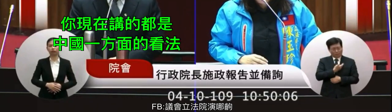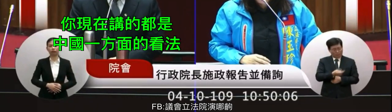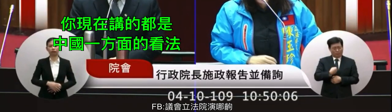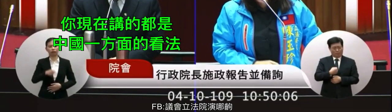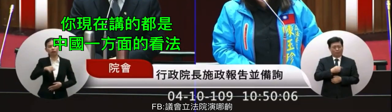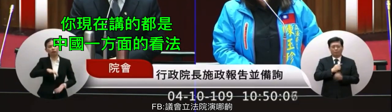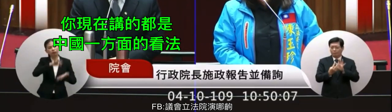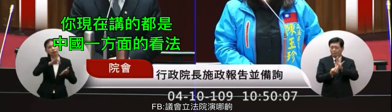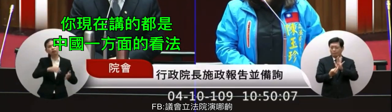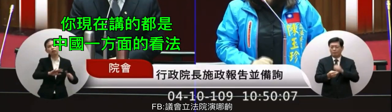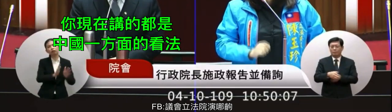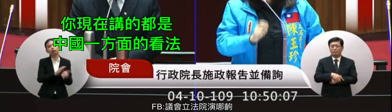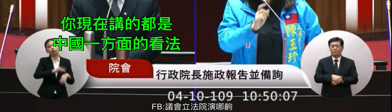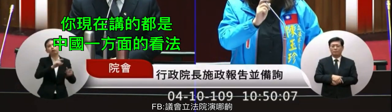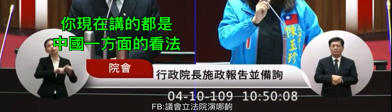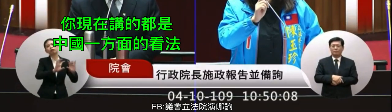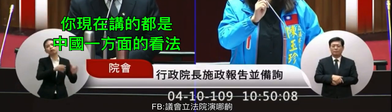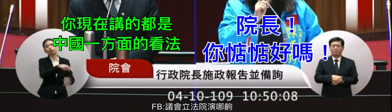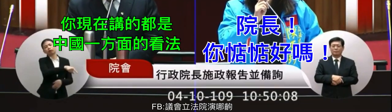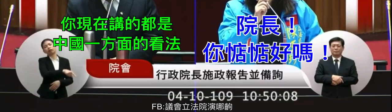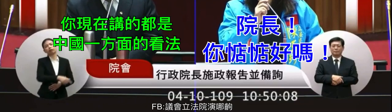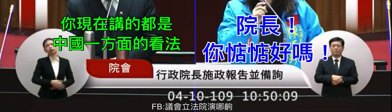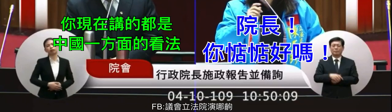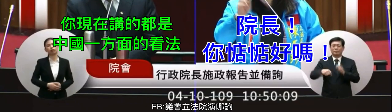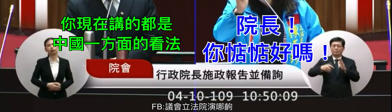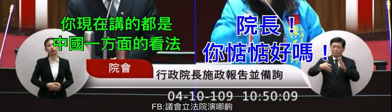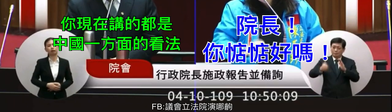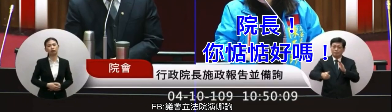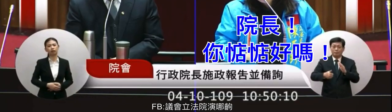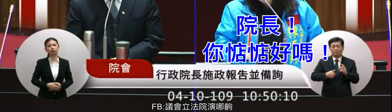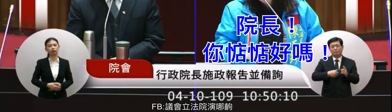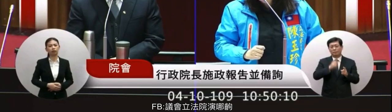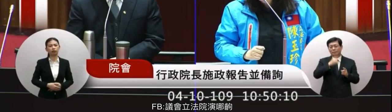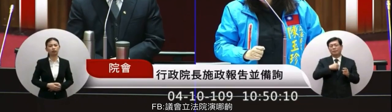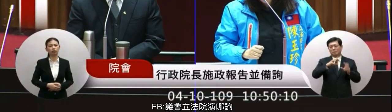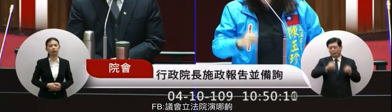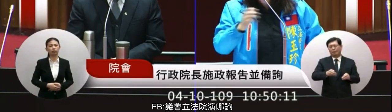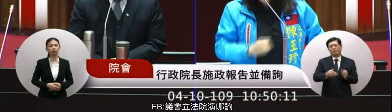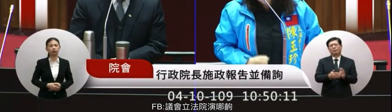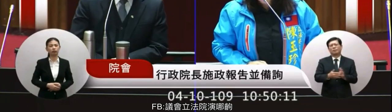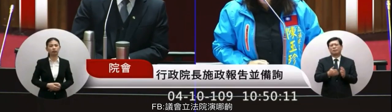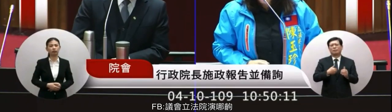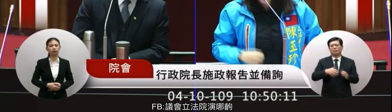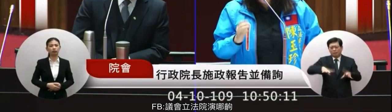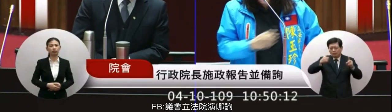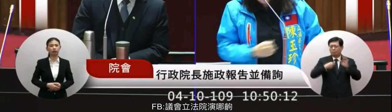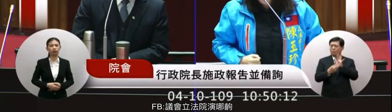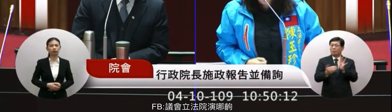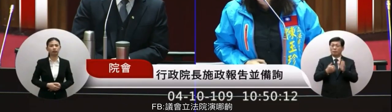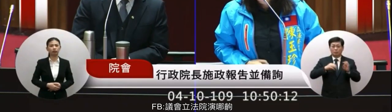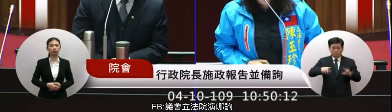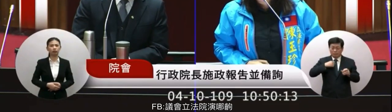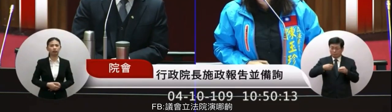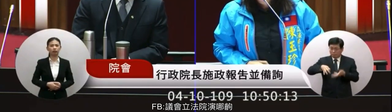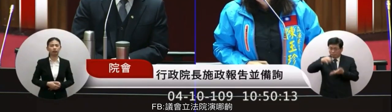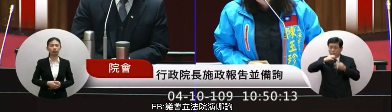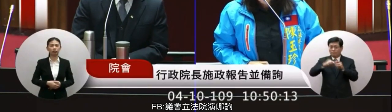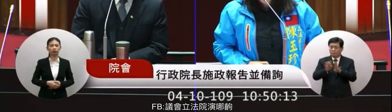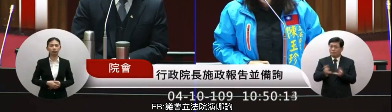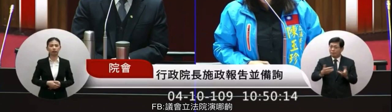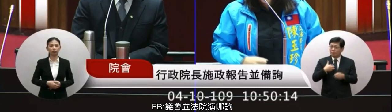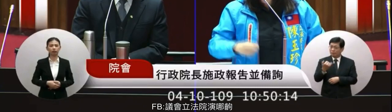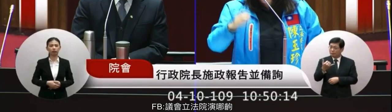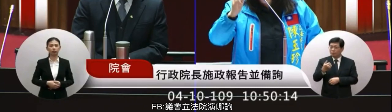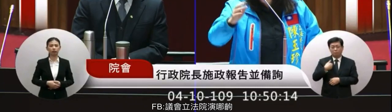讲。 讲的都是中国一方面的。 县长，你点点好不好？你先和我讲完了，我跟你是要讲金门的代志，好